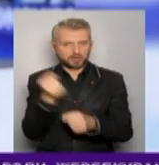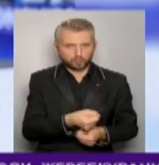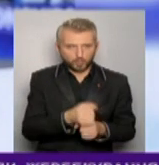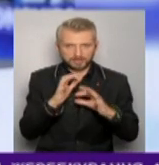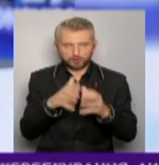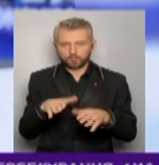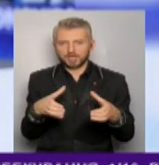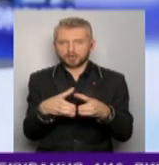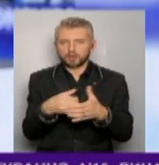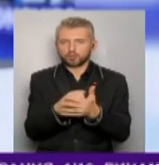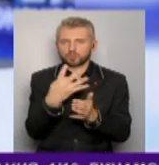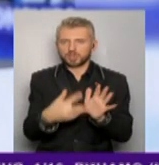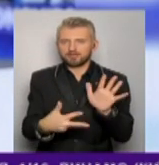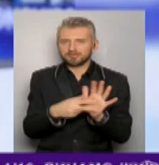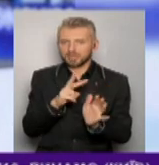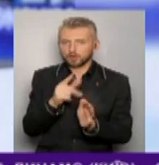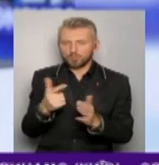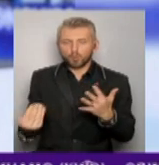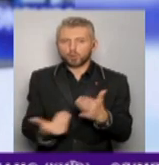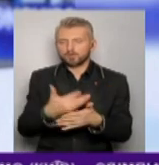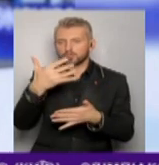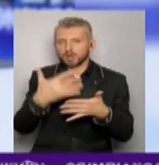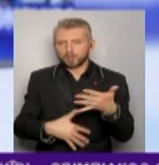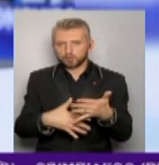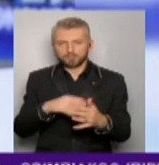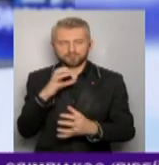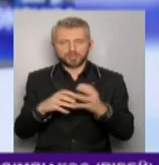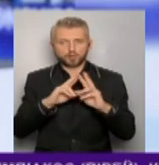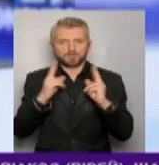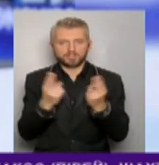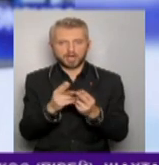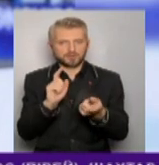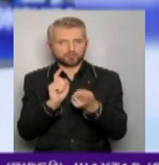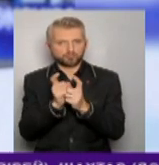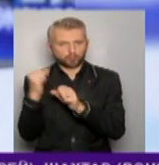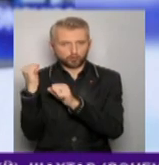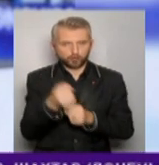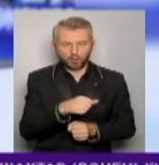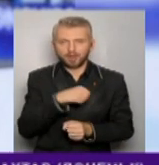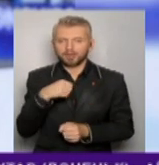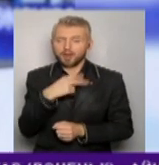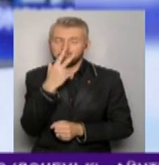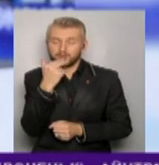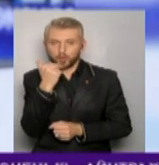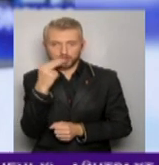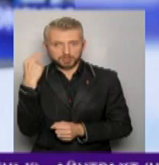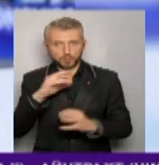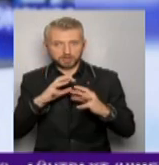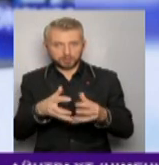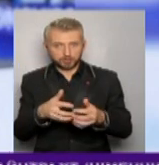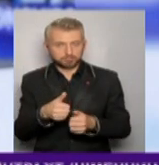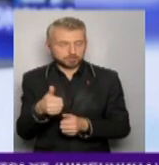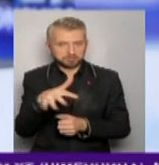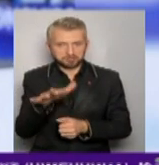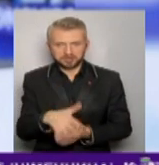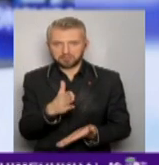кілограм. В оновленому рейтингу Міжнародної федерації дзюдо наймолодша чемпіонка світу в історії впевнено лідирує, маючи перевагу